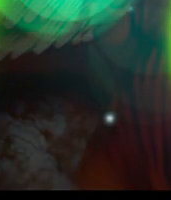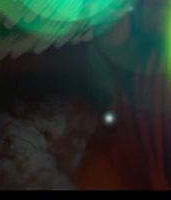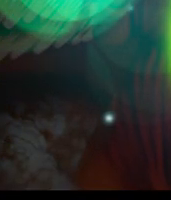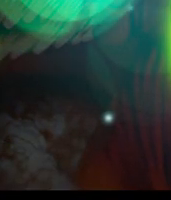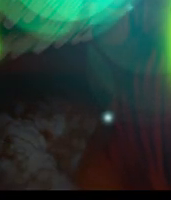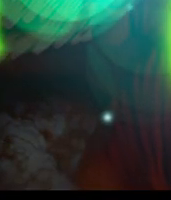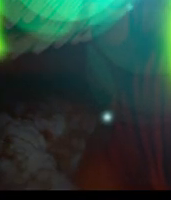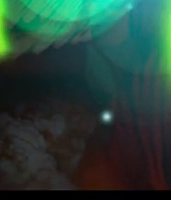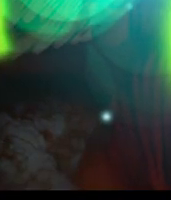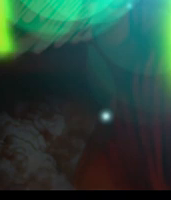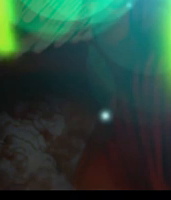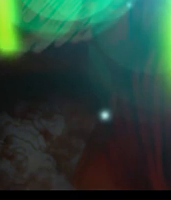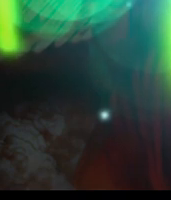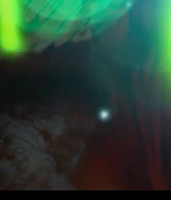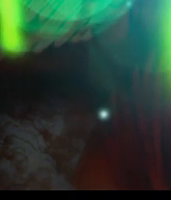سقاط